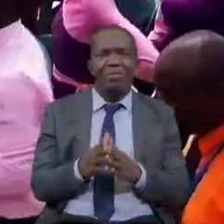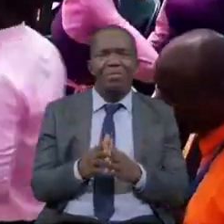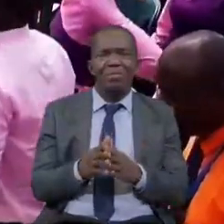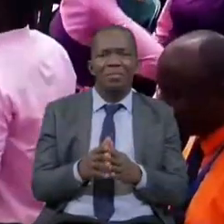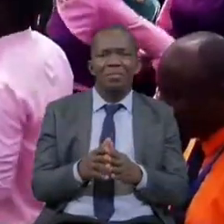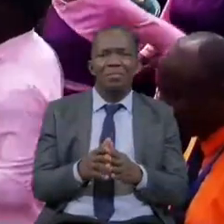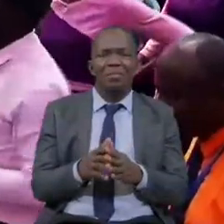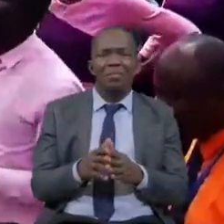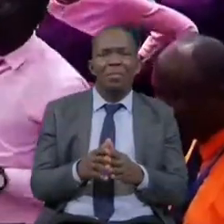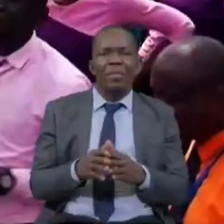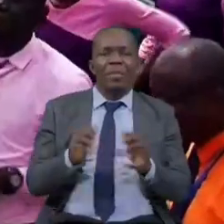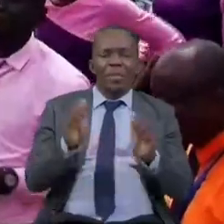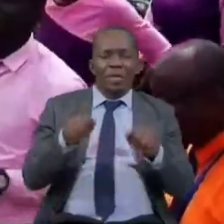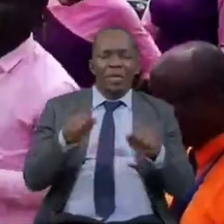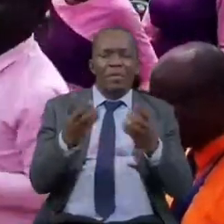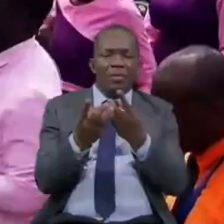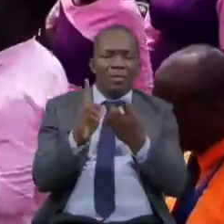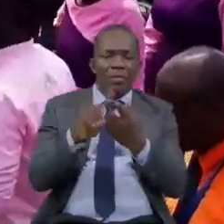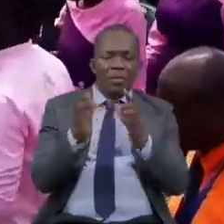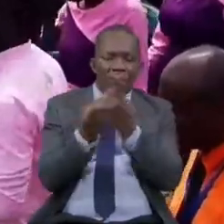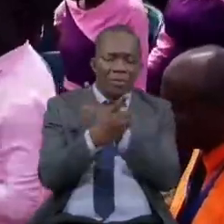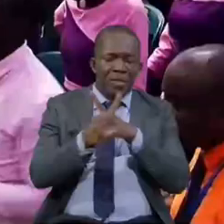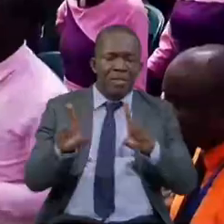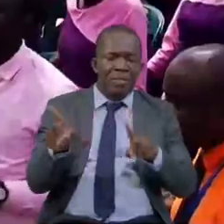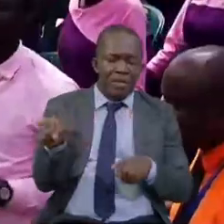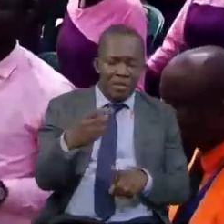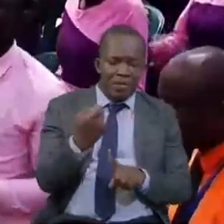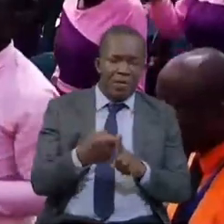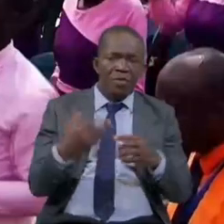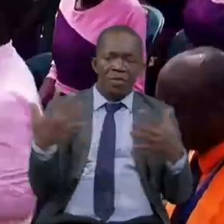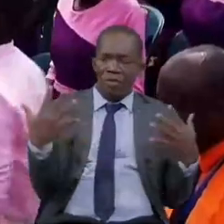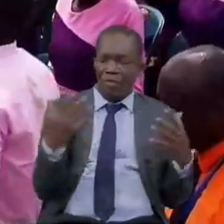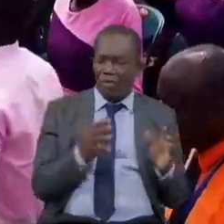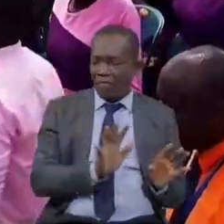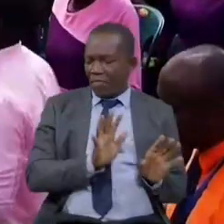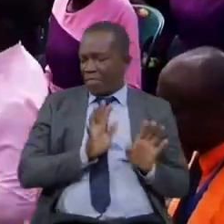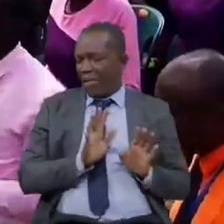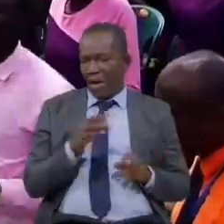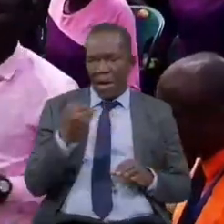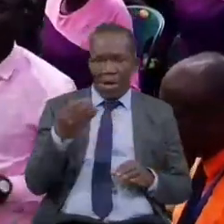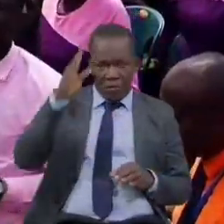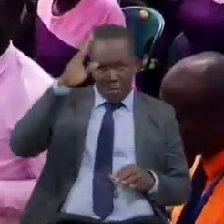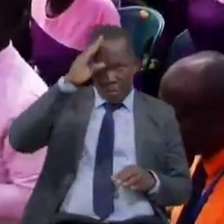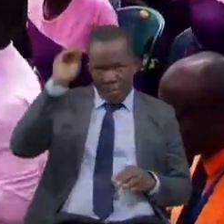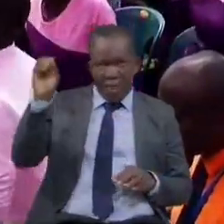de te délivrer de la peur, la crainte de l'homme.